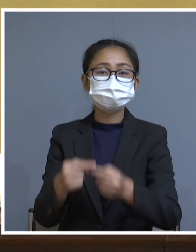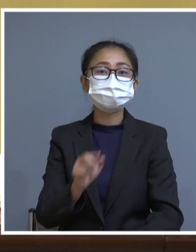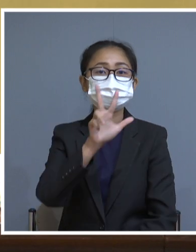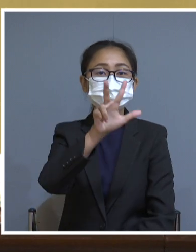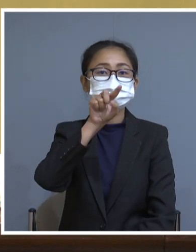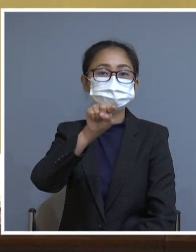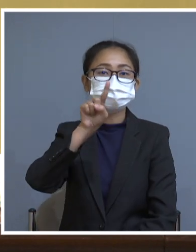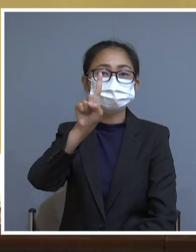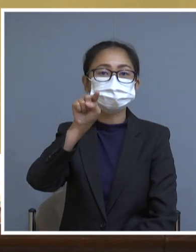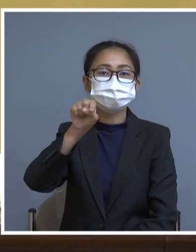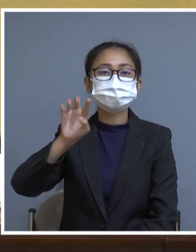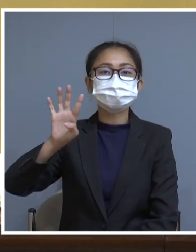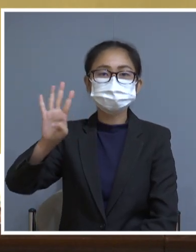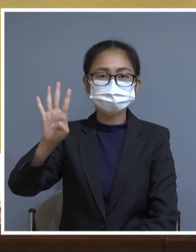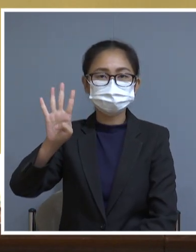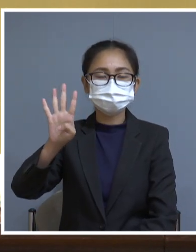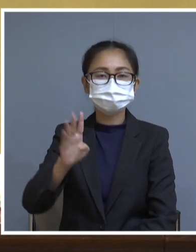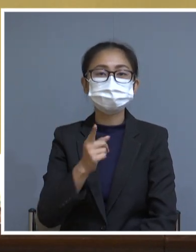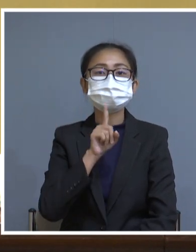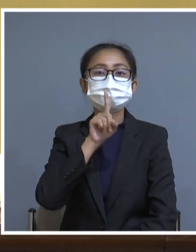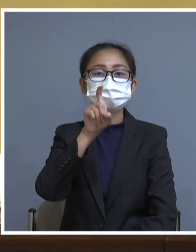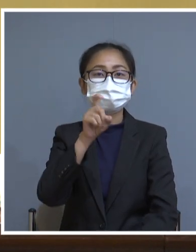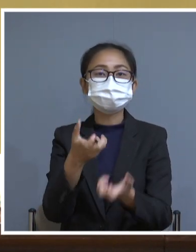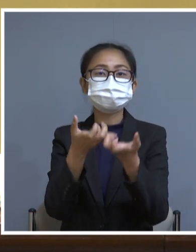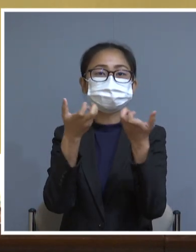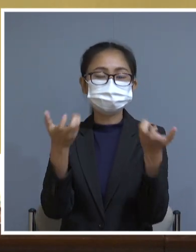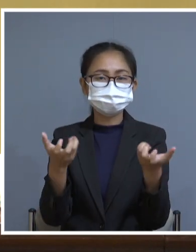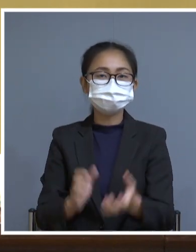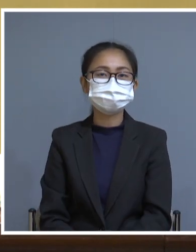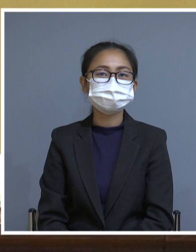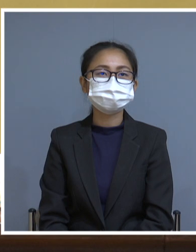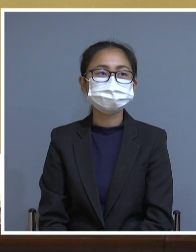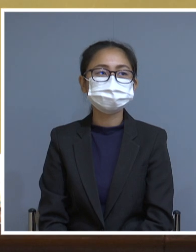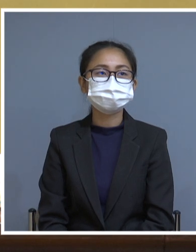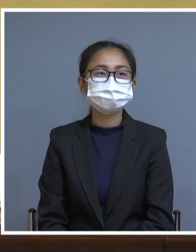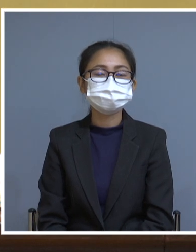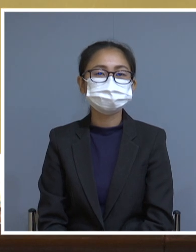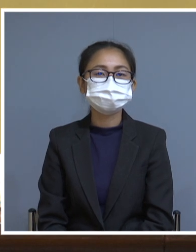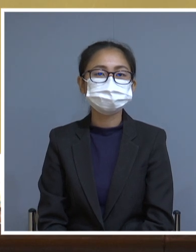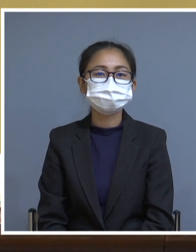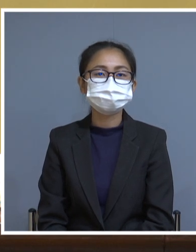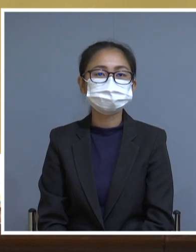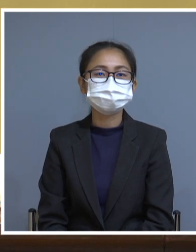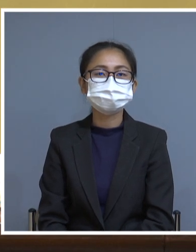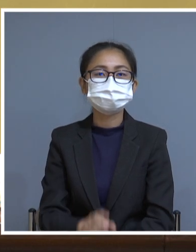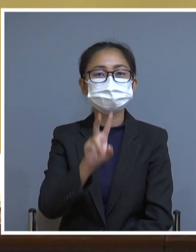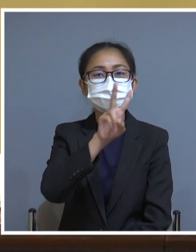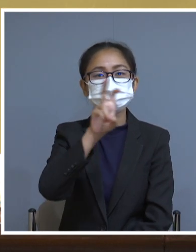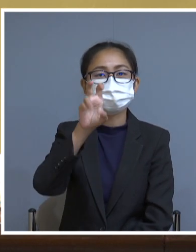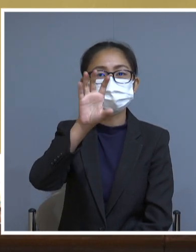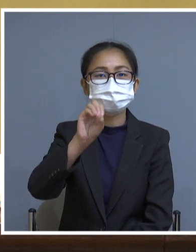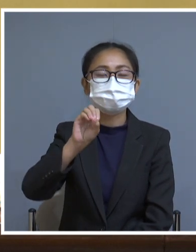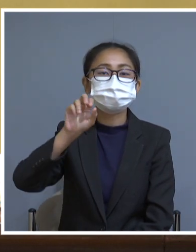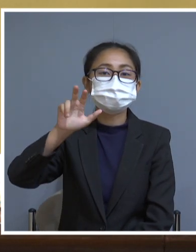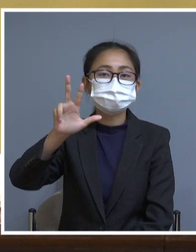ก็จะรู้ถามแยกเฉพาะตั้งกระทู้ถามอย่างเฉพาะที่253